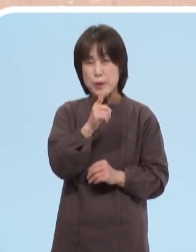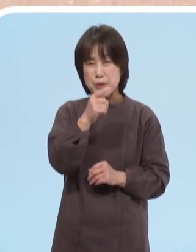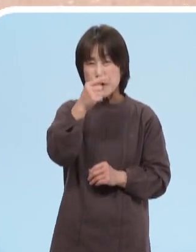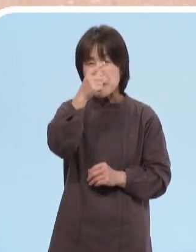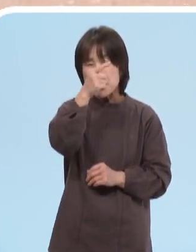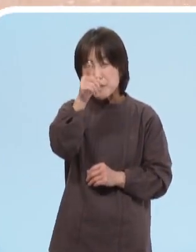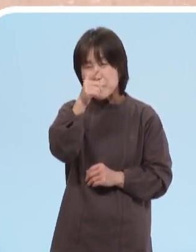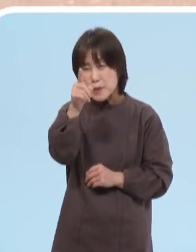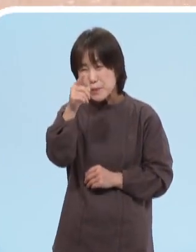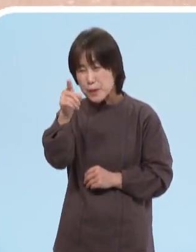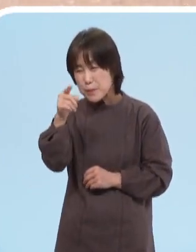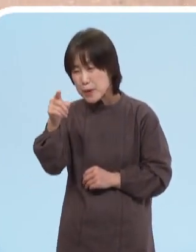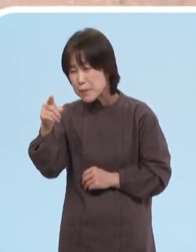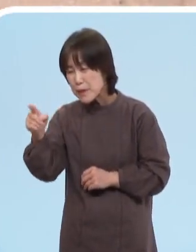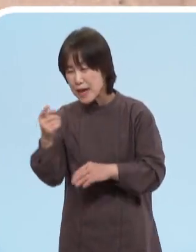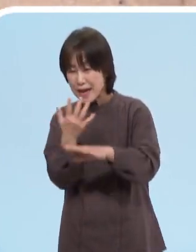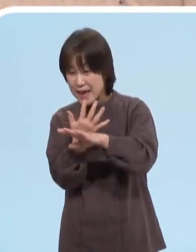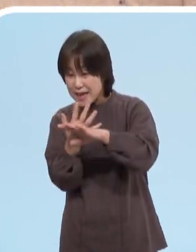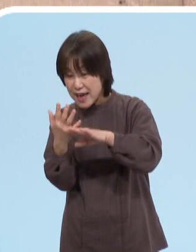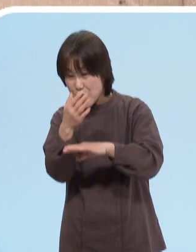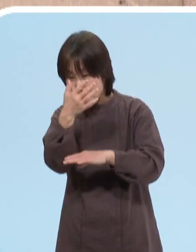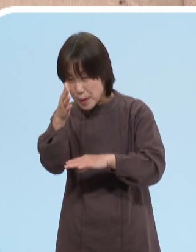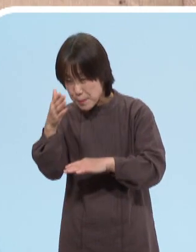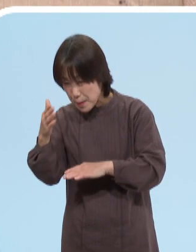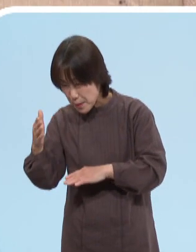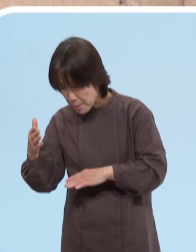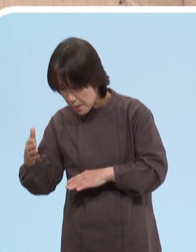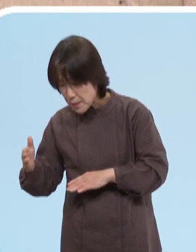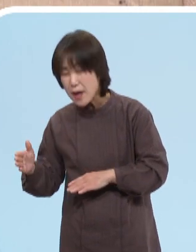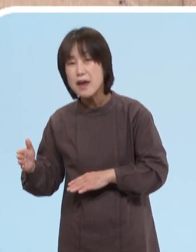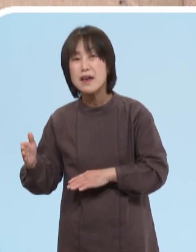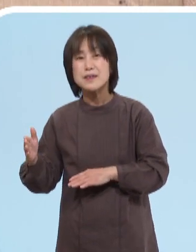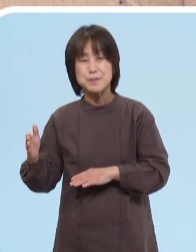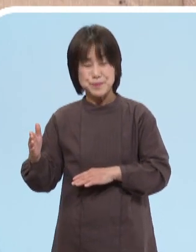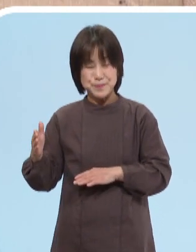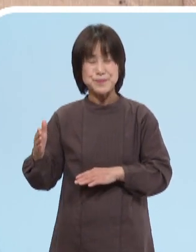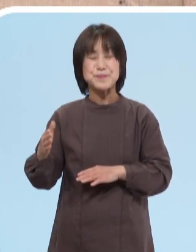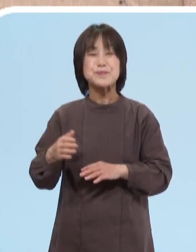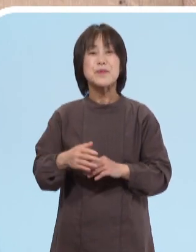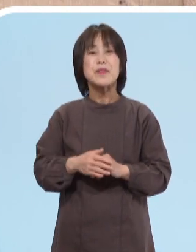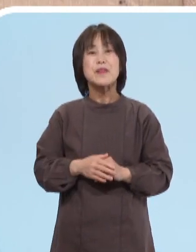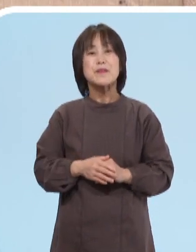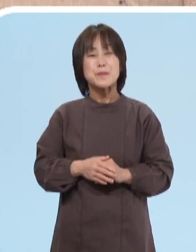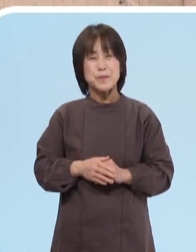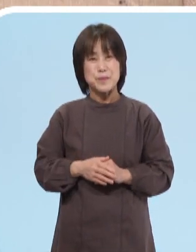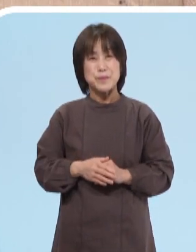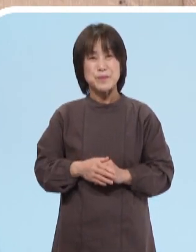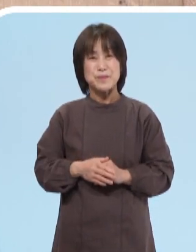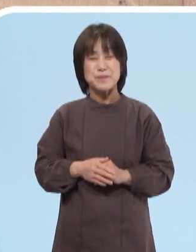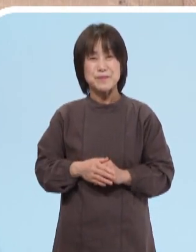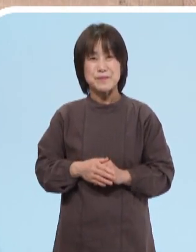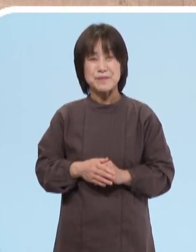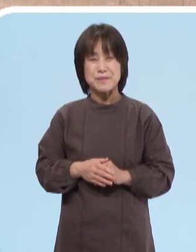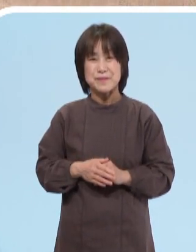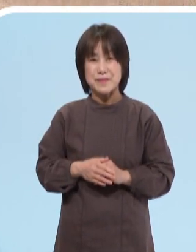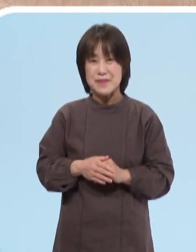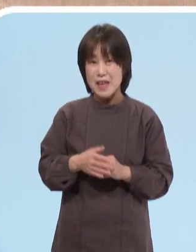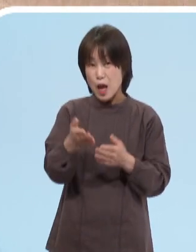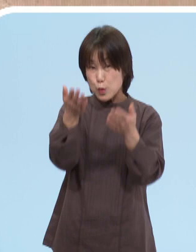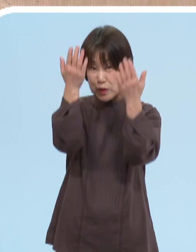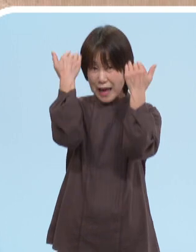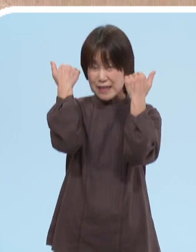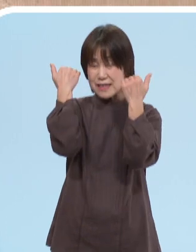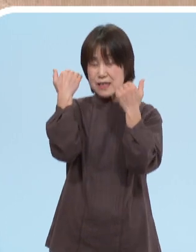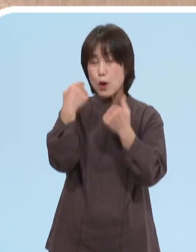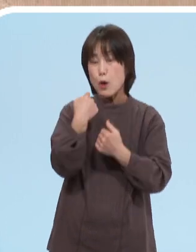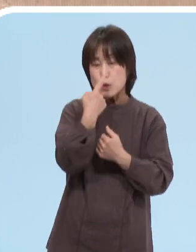い線でこうシュシュシュとこう毛を描くような感じで体全体が描かれているのが分かるかと思います。でウサ